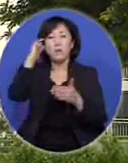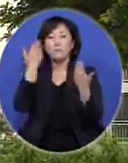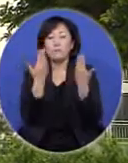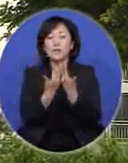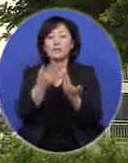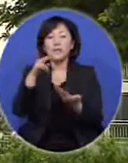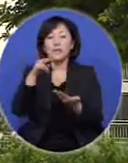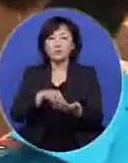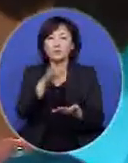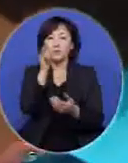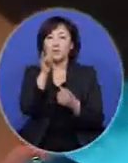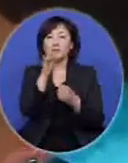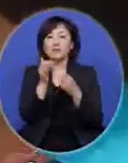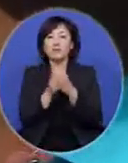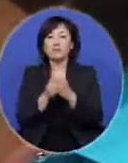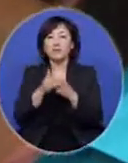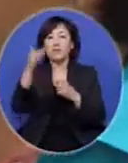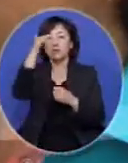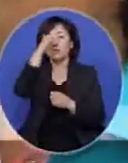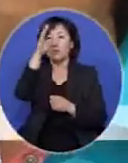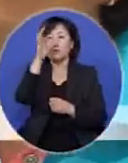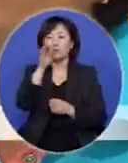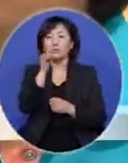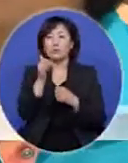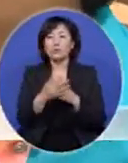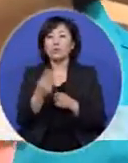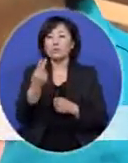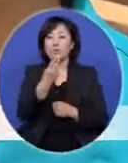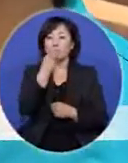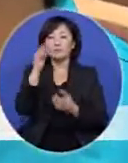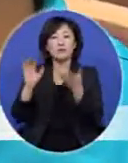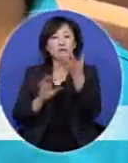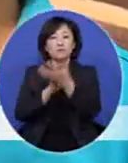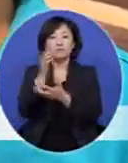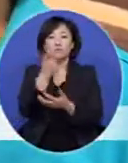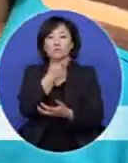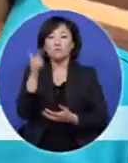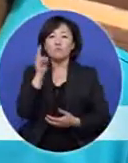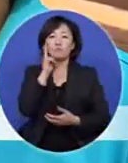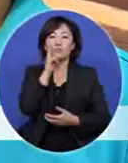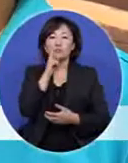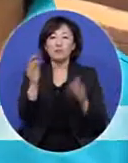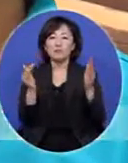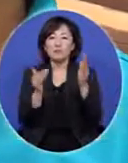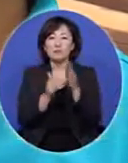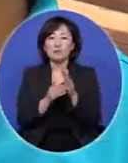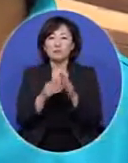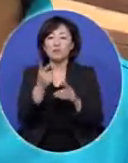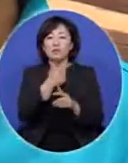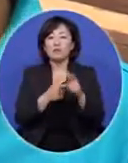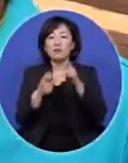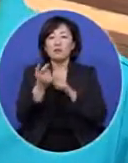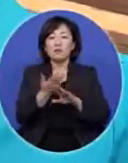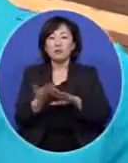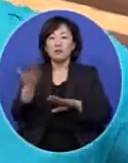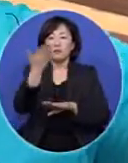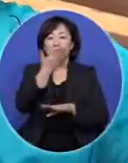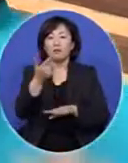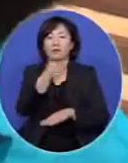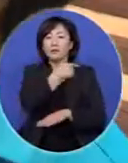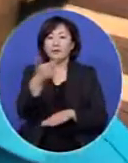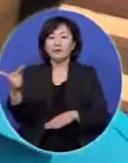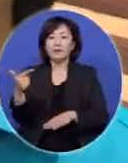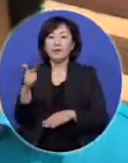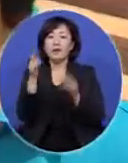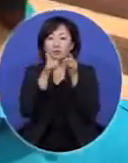있기 때문입니다. 조망권도 있고 또 냄새, 소음 이런 게 너무 심하니까 또 옹보기에 짓다 보니까 또 이게 크기가 억수로